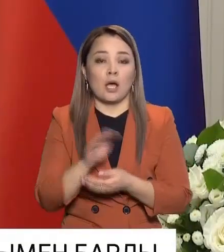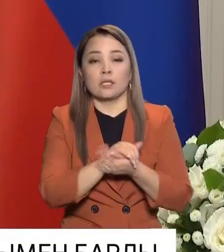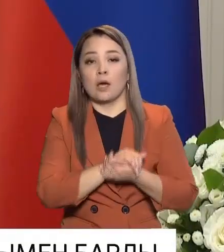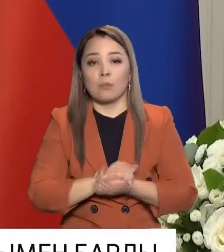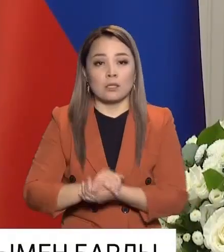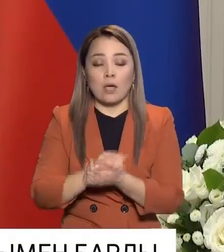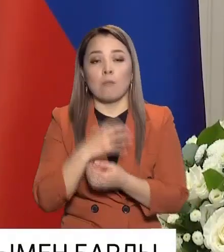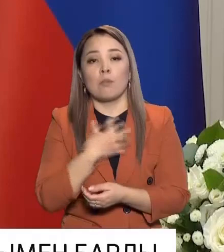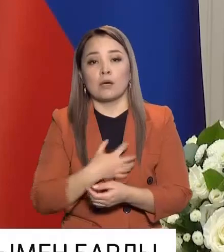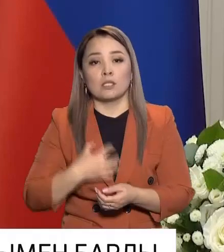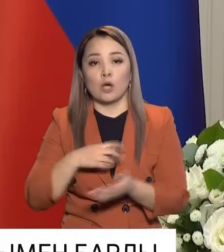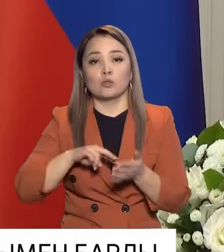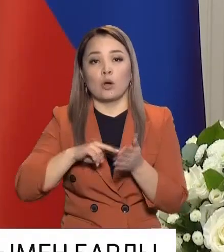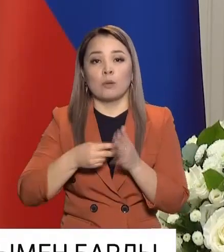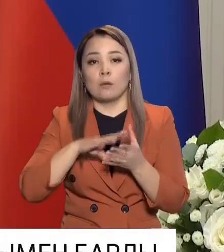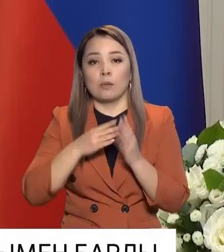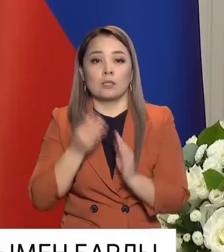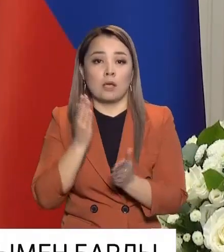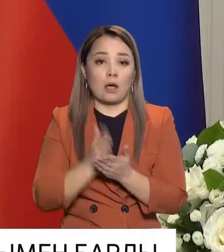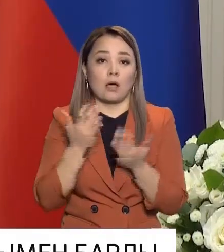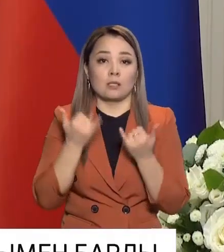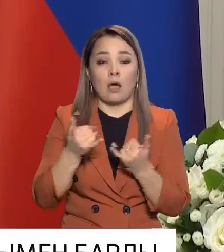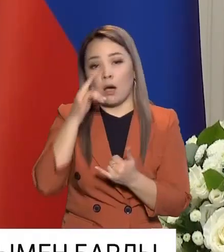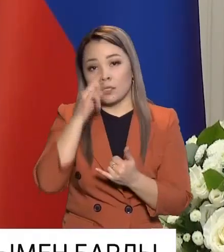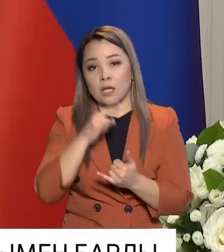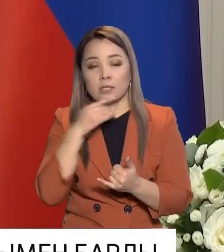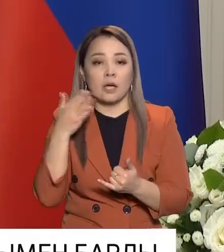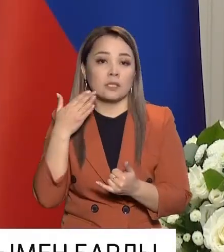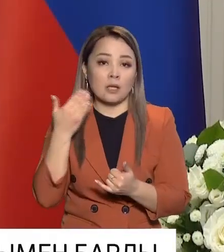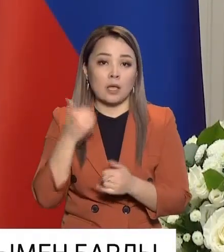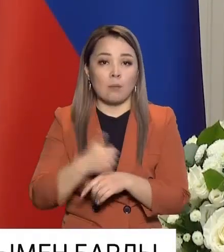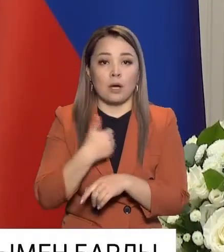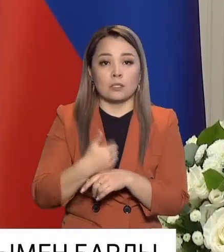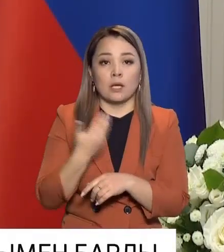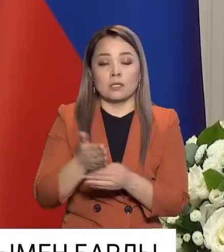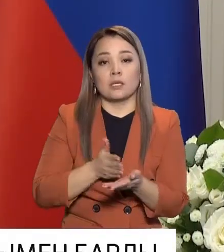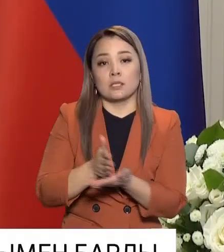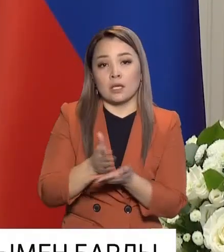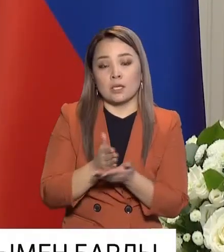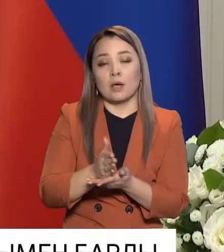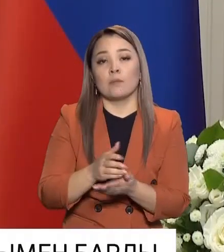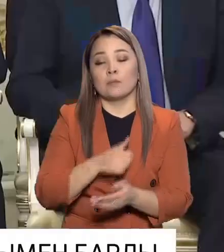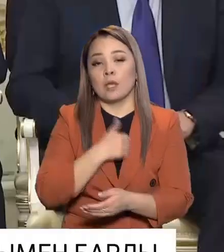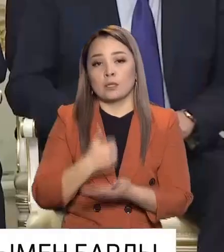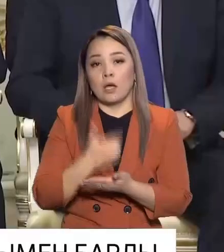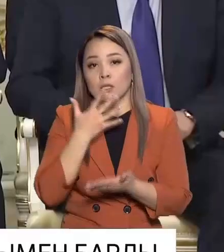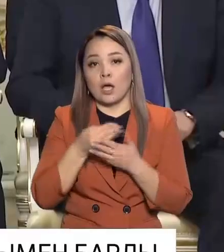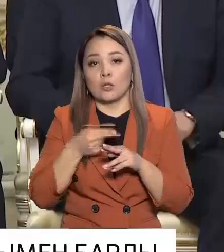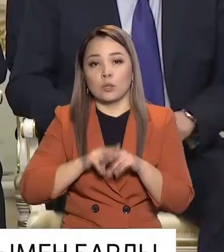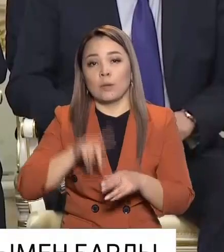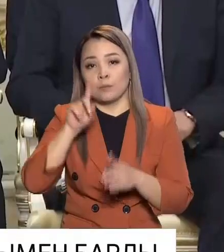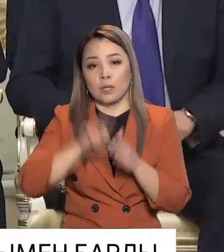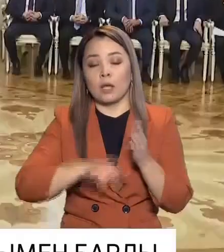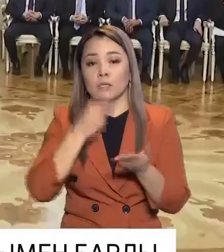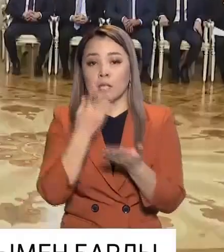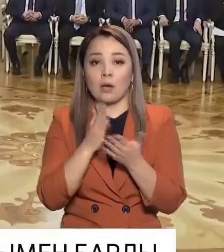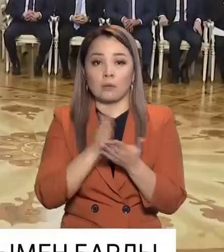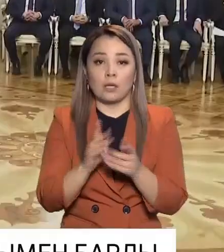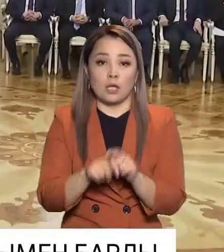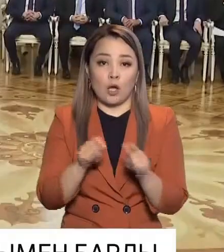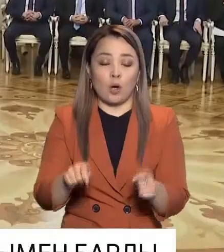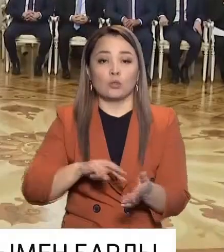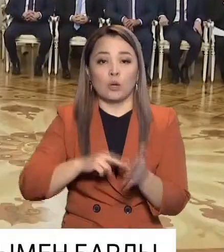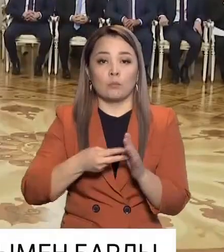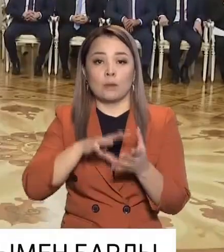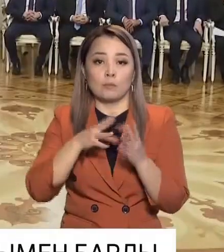негізделген маңызды жобаларымыз бар. Егер Қазақстан мен Татарстан басшылары саяси ерік жігер танытатын болса, бұл жобалардың